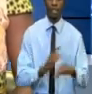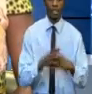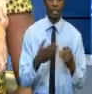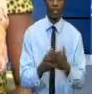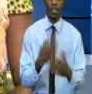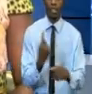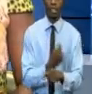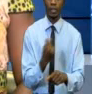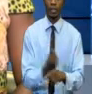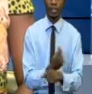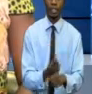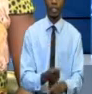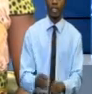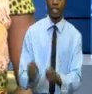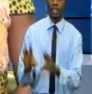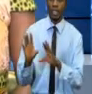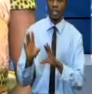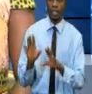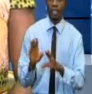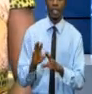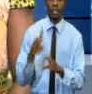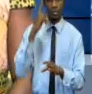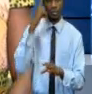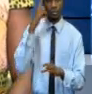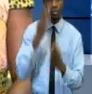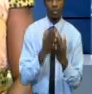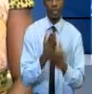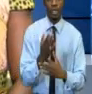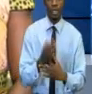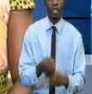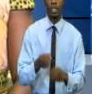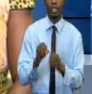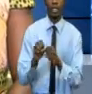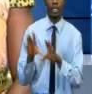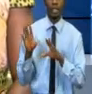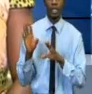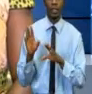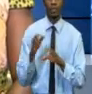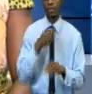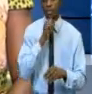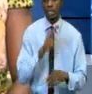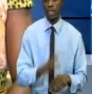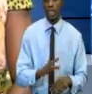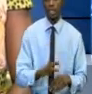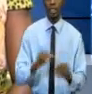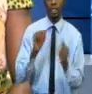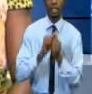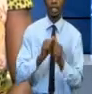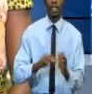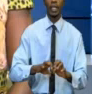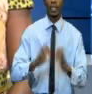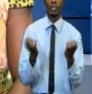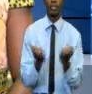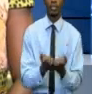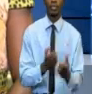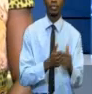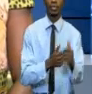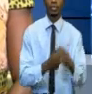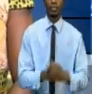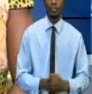en charge des finances et économie, a effectué une visite sur le terrain. Une fois de plus, Augusta Célestin Muganza.